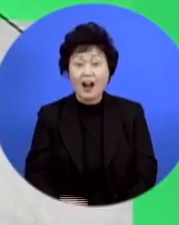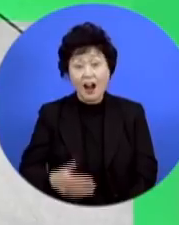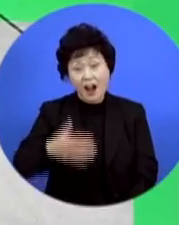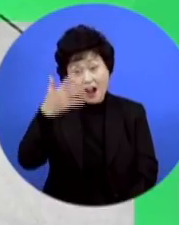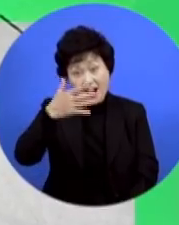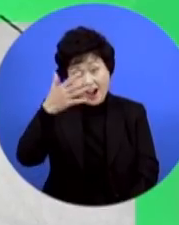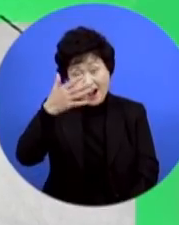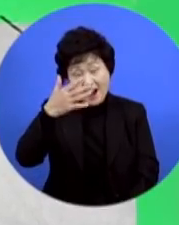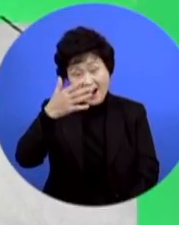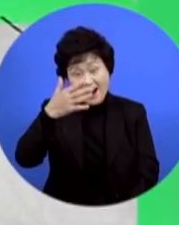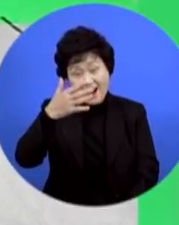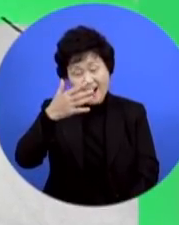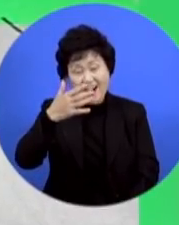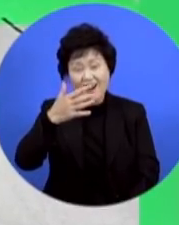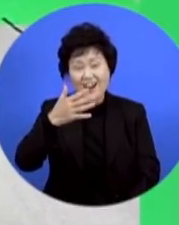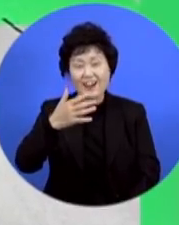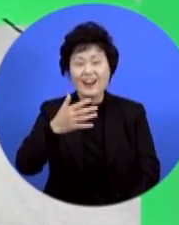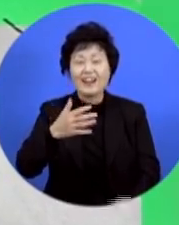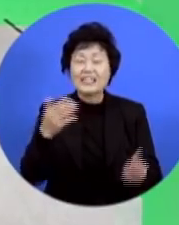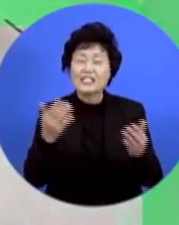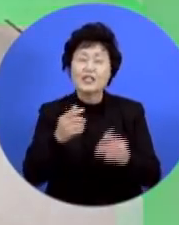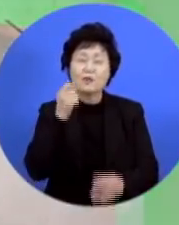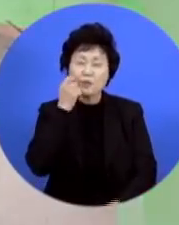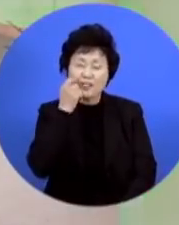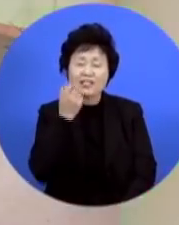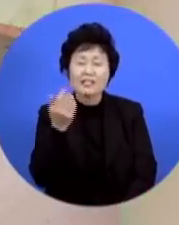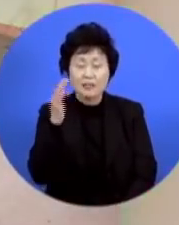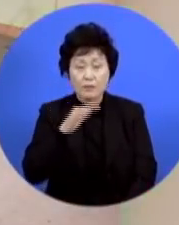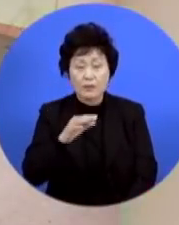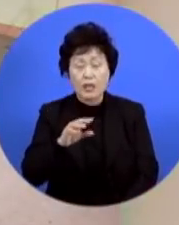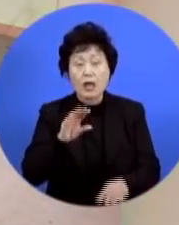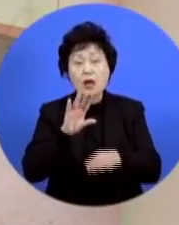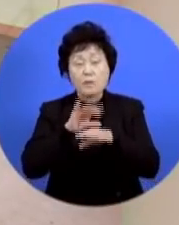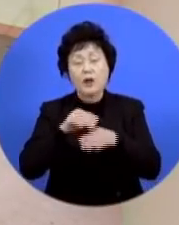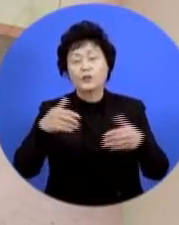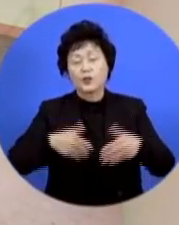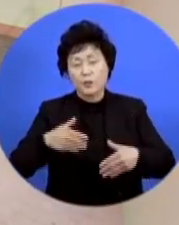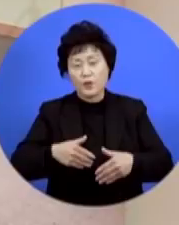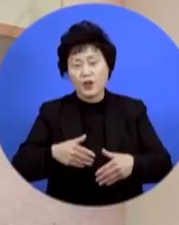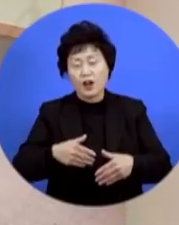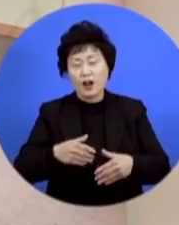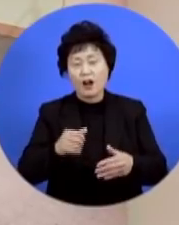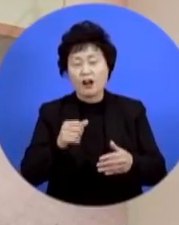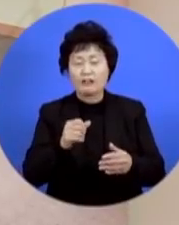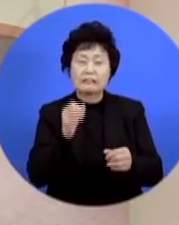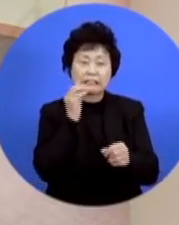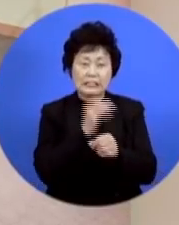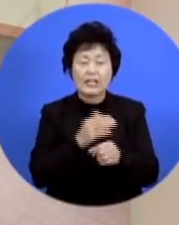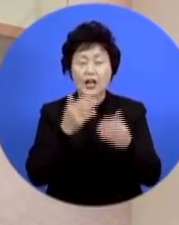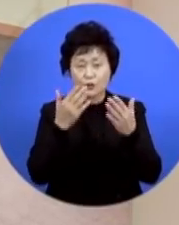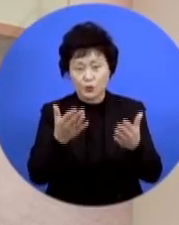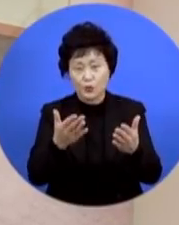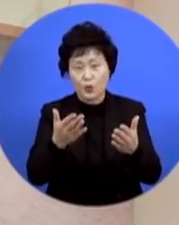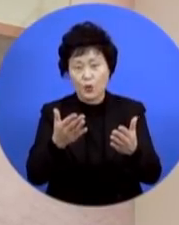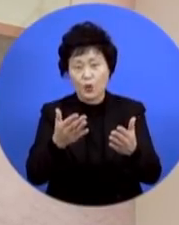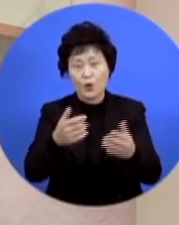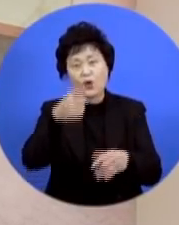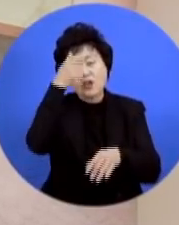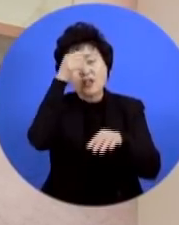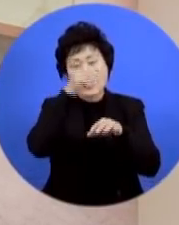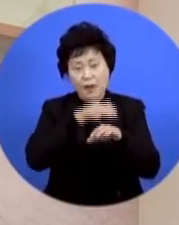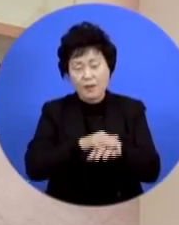방송 장비 사주고 그러면서 컨텐츠 만드는데 총력을 기울이고 패러다임이 좀 바뀐 거예요, 그렇죠? 예. 어, 바뀌었어. 보니까 이제 중국 쪽에서도 너무